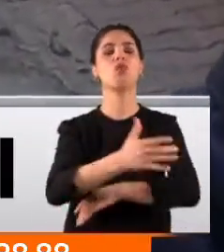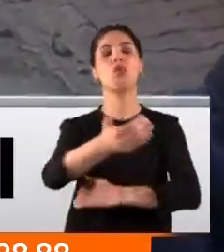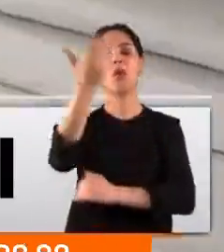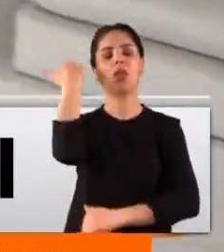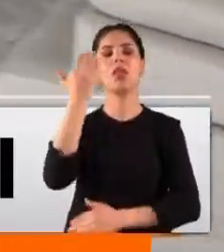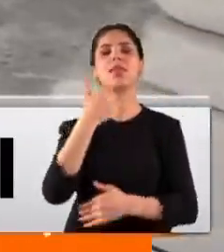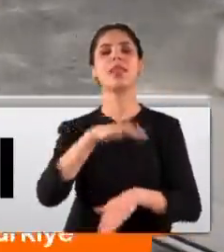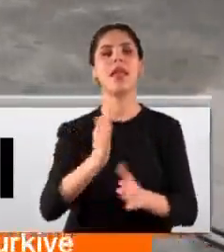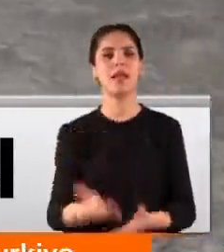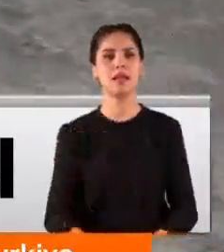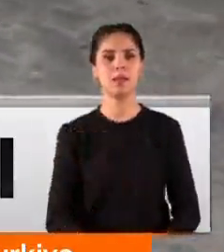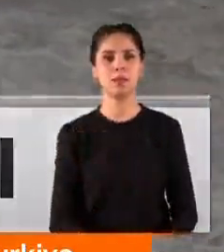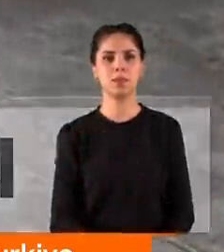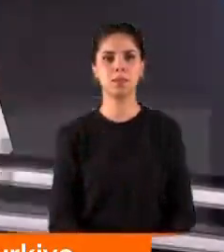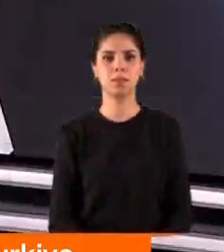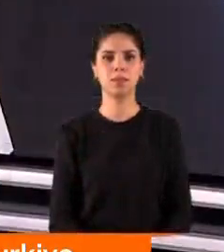köy değil.